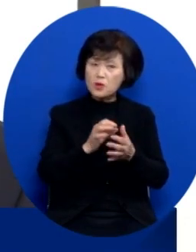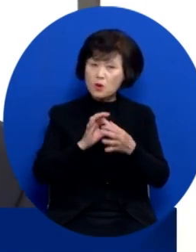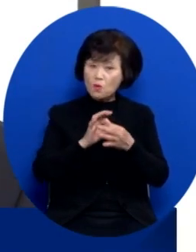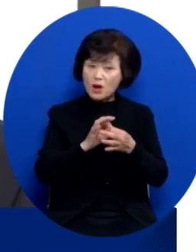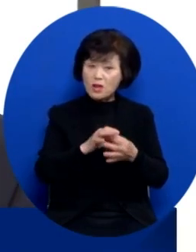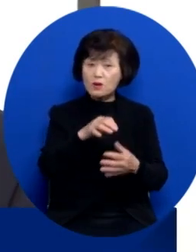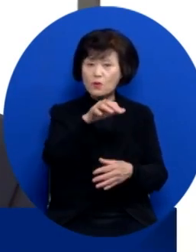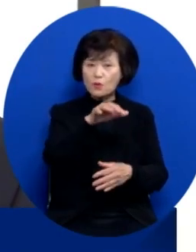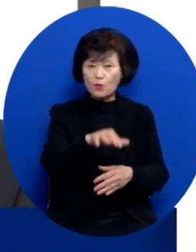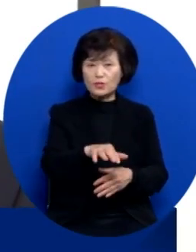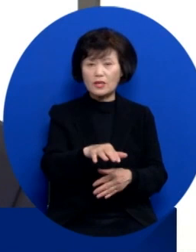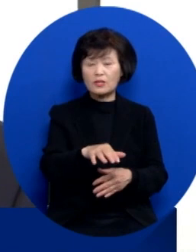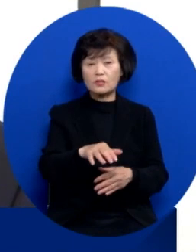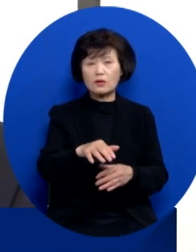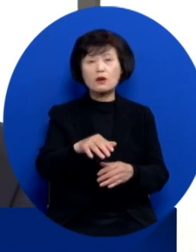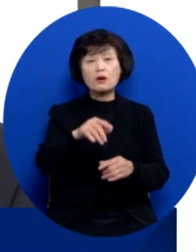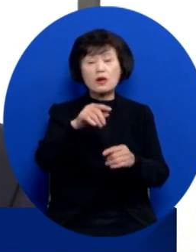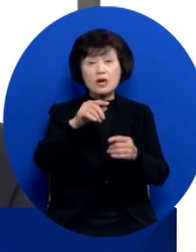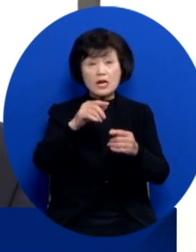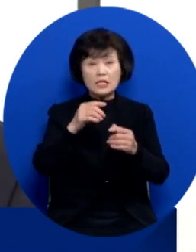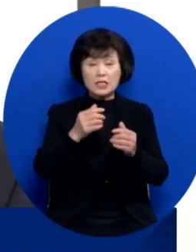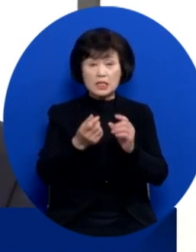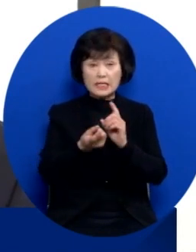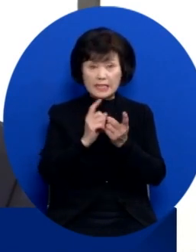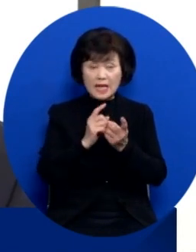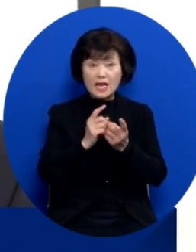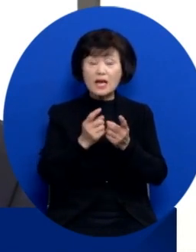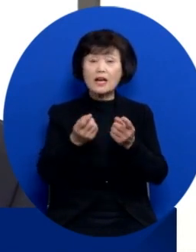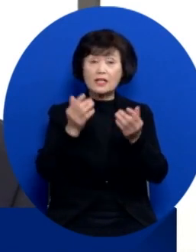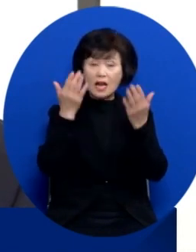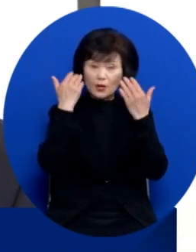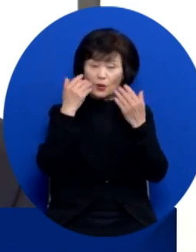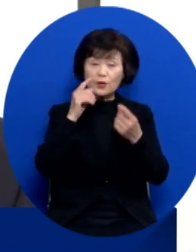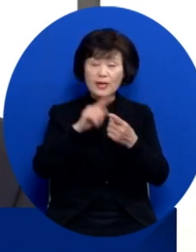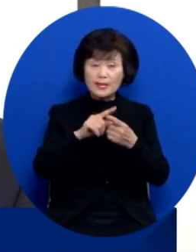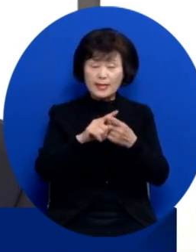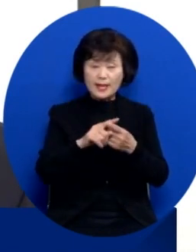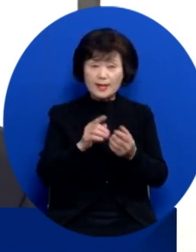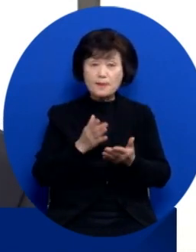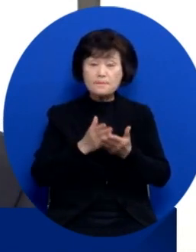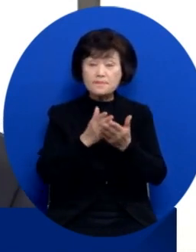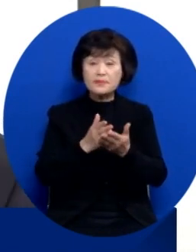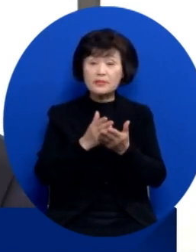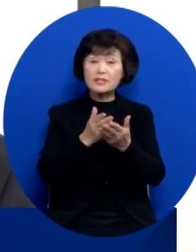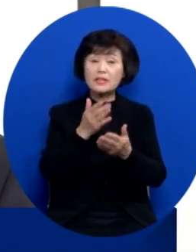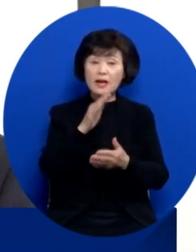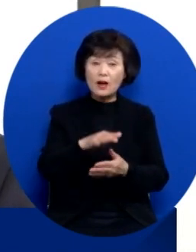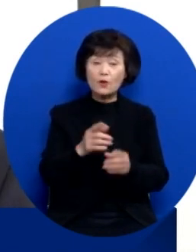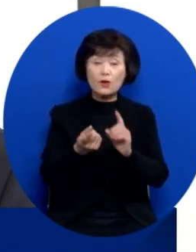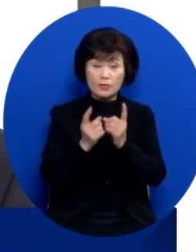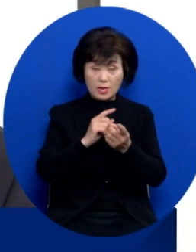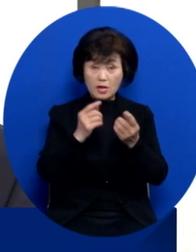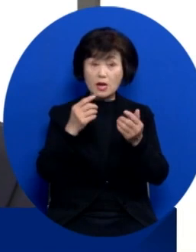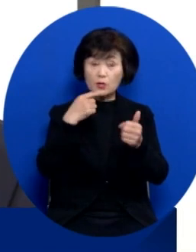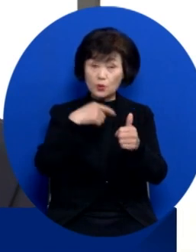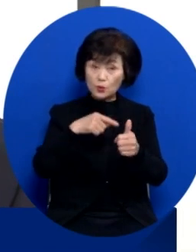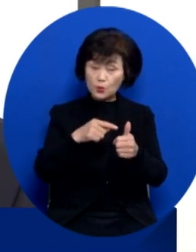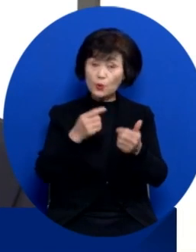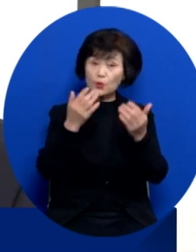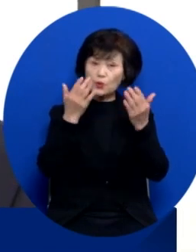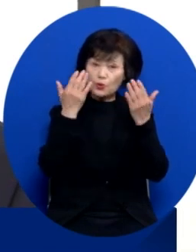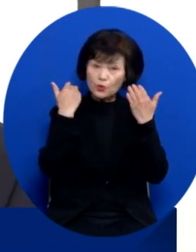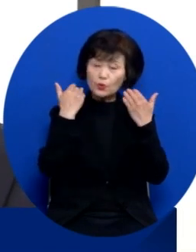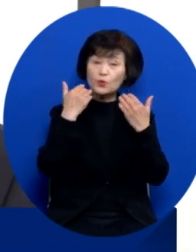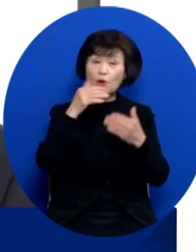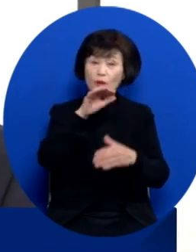입법부에도 이와 같은 내용을 호소하고 또 적극 설득해서 대한교육도 이제는 당당하게 교육의